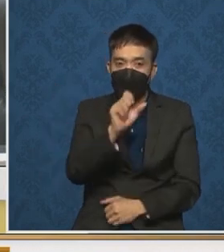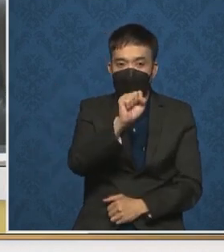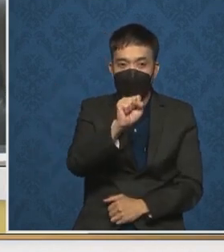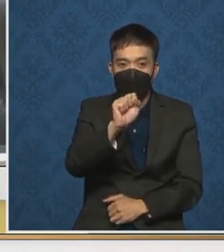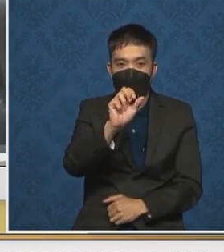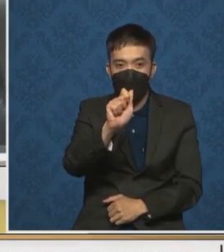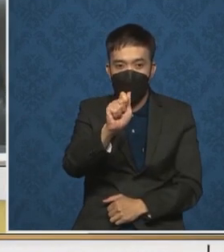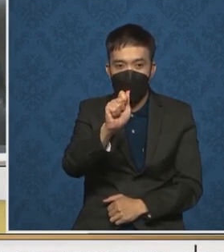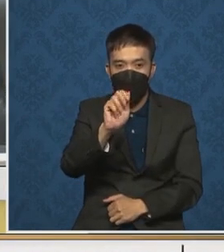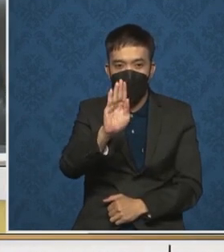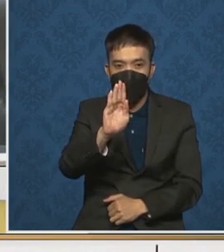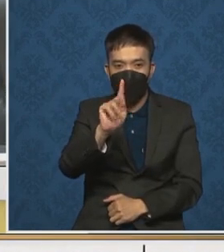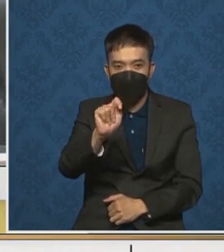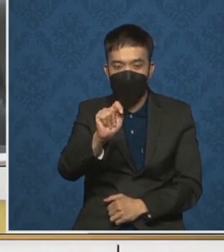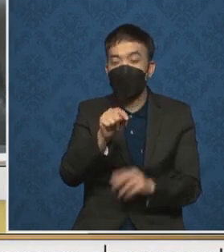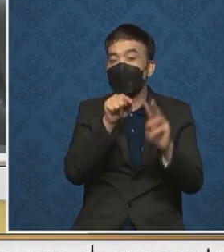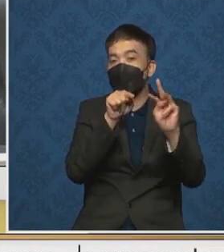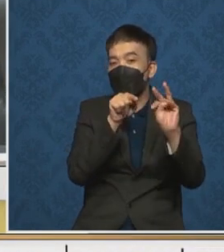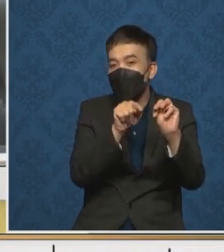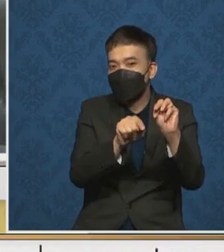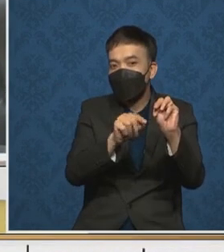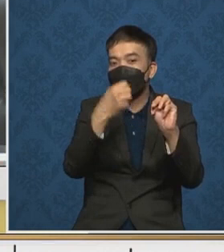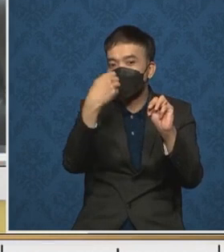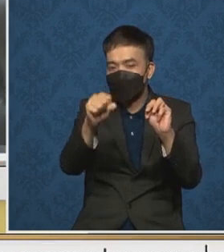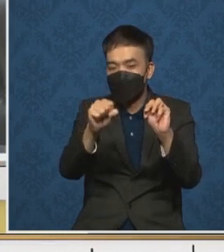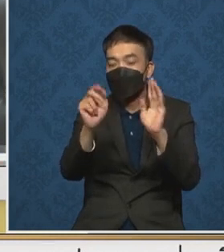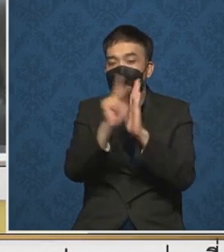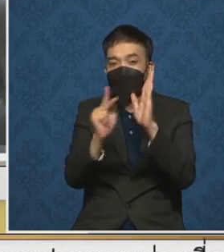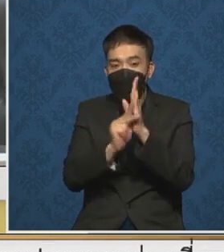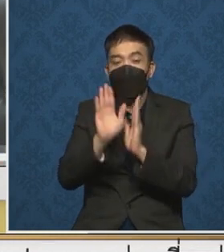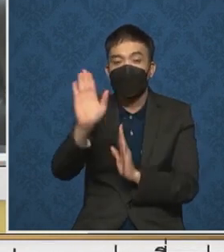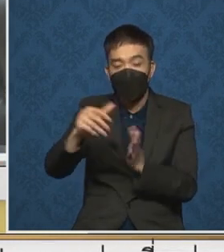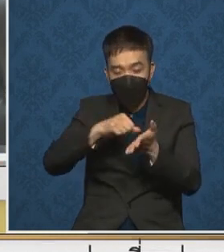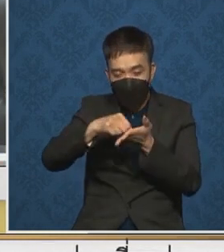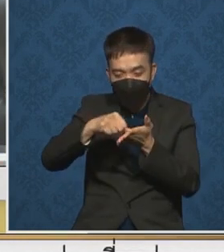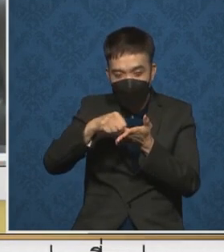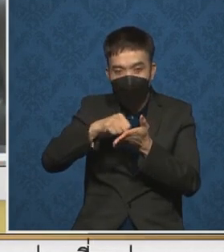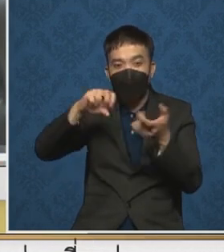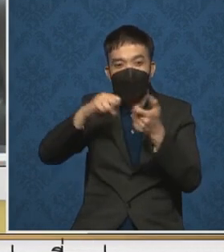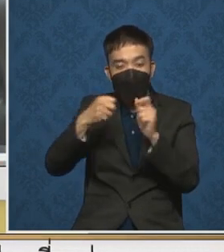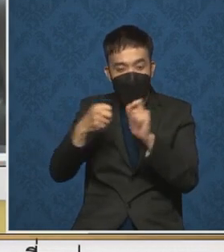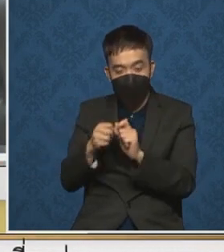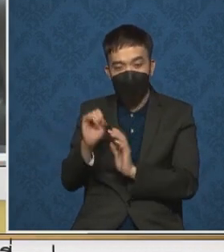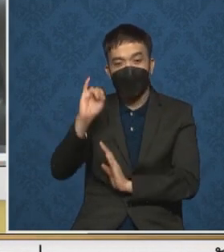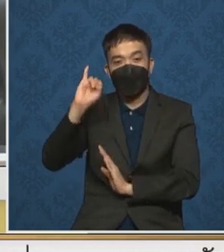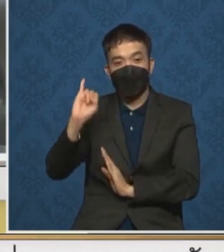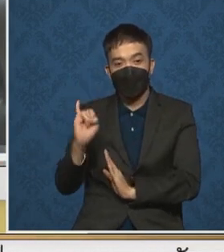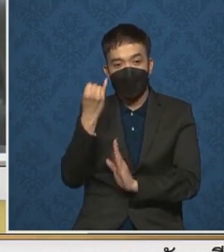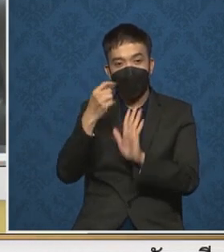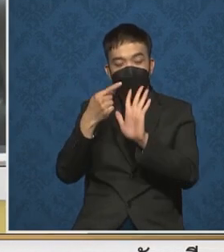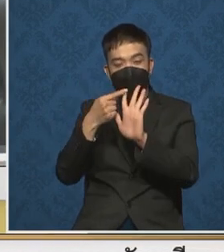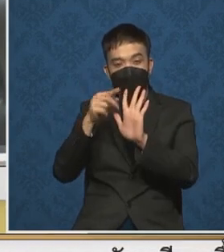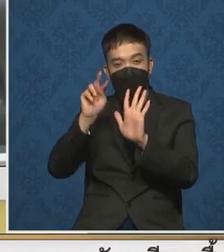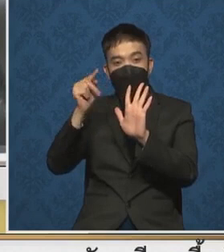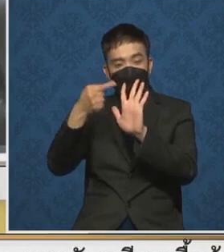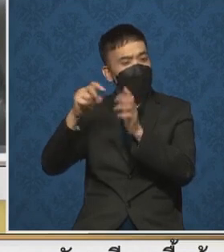นมาตรสิบมันเป็นการแก้ปัญหาที่จะนะไมมีปัหาแล้วปัญหาจง ๆ ก็ค